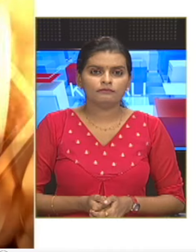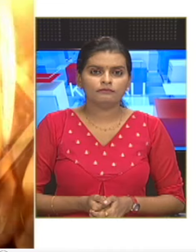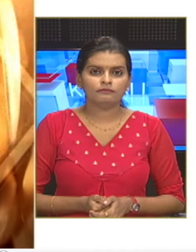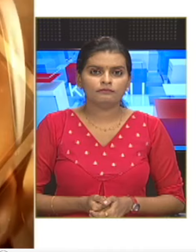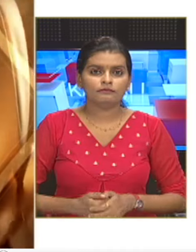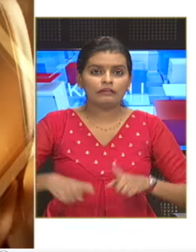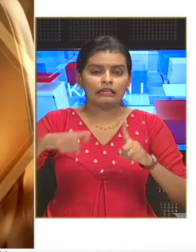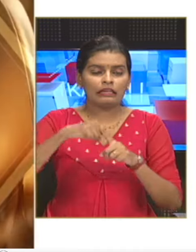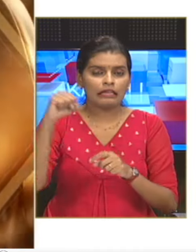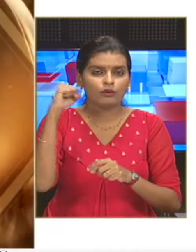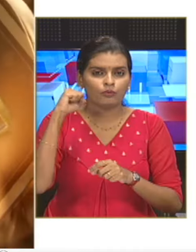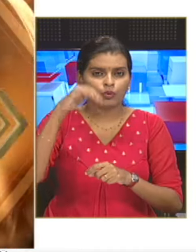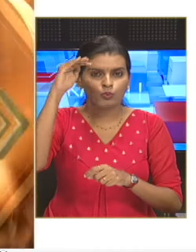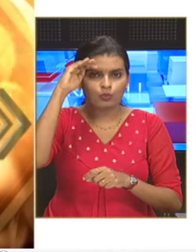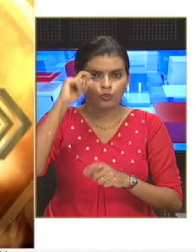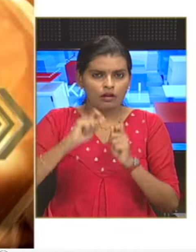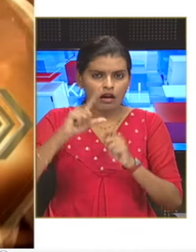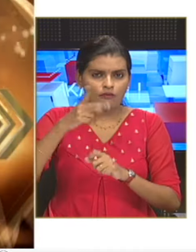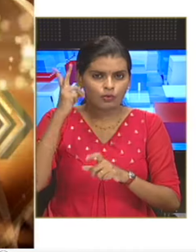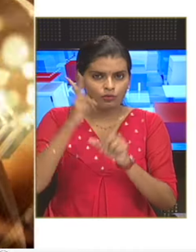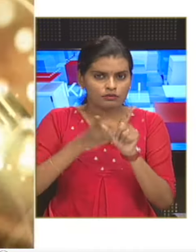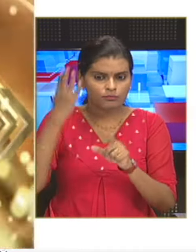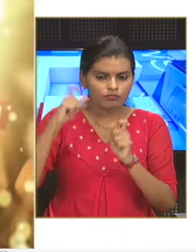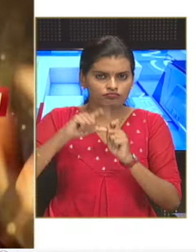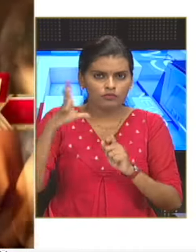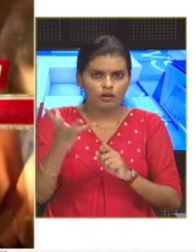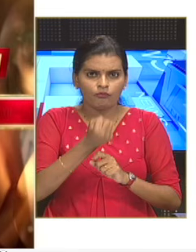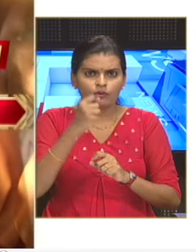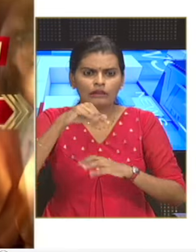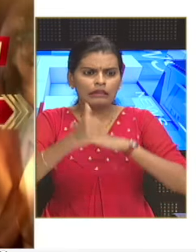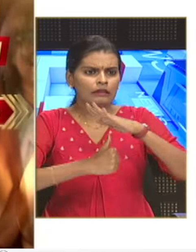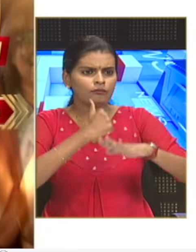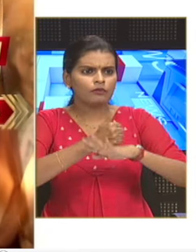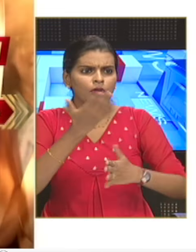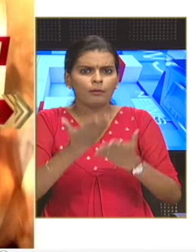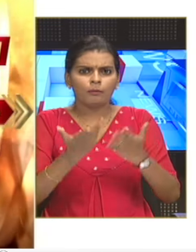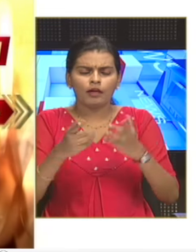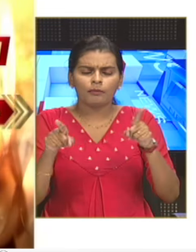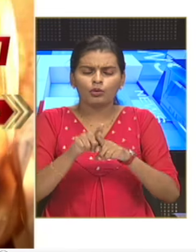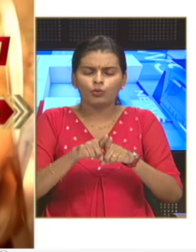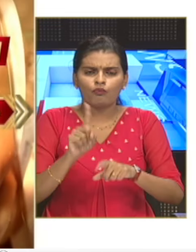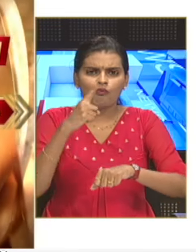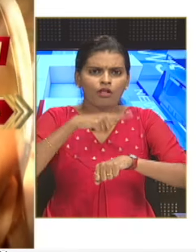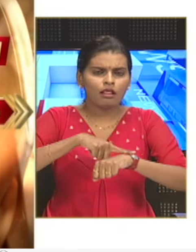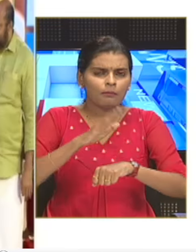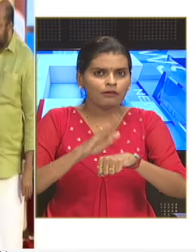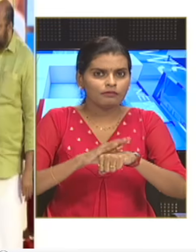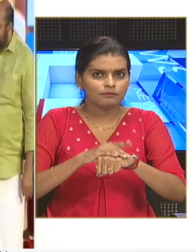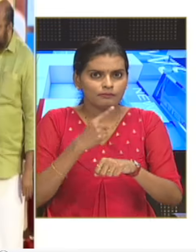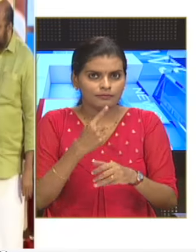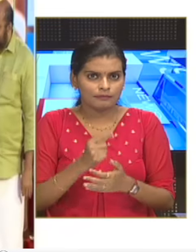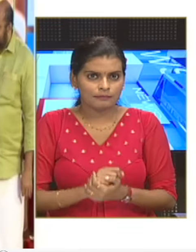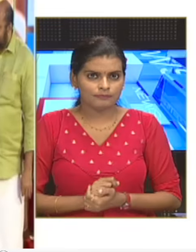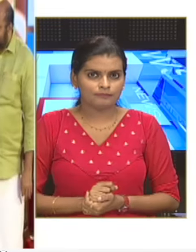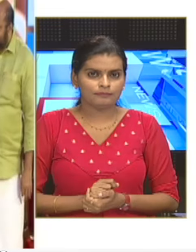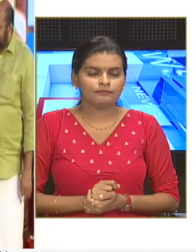കൈരളി ടിവിയുടെ ഇന്നോടെക് അവാർഡ് 2 വർഷം മുമ്പ് ഏറ്റുവാങ്ങുമ്പോൾ ഫ്യൂസലേജ് ഇന്നോവേഷൻസിന് അത് വിജയക്കുതിപ്പിന്റെ തുടക്കകാലമായിരുന്നു.